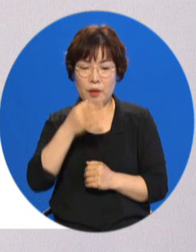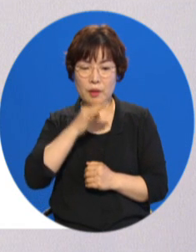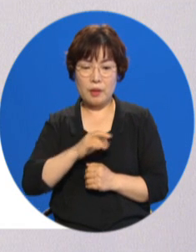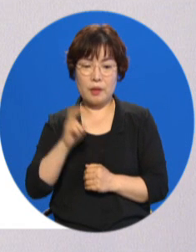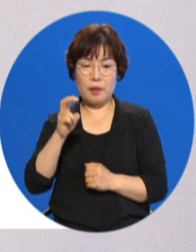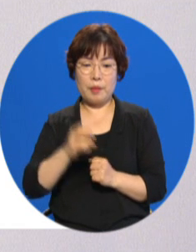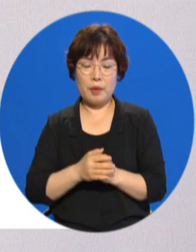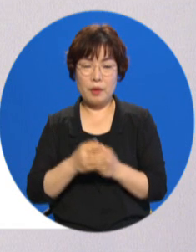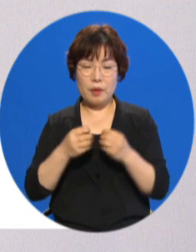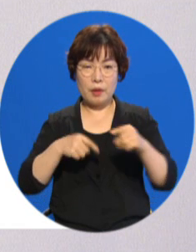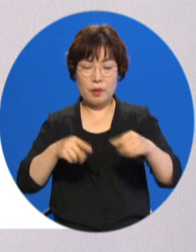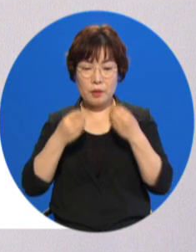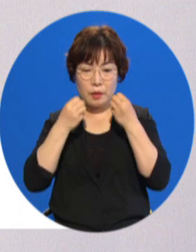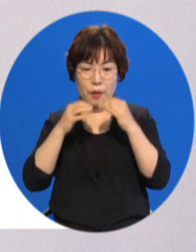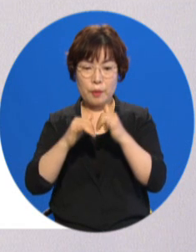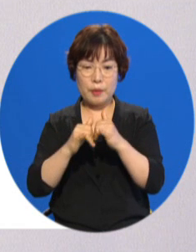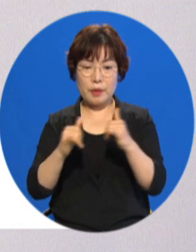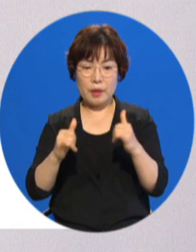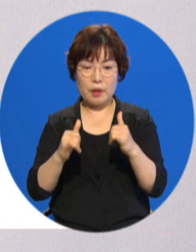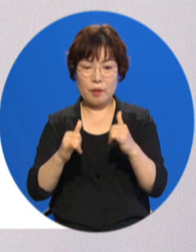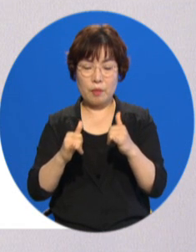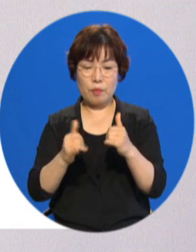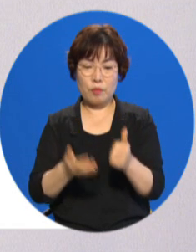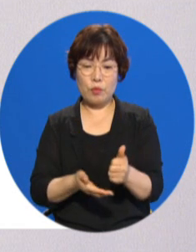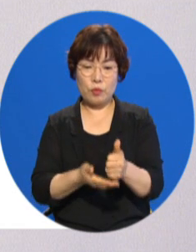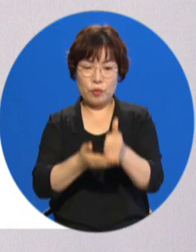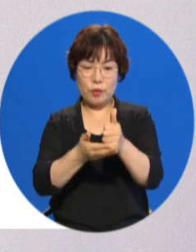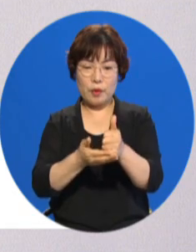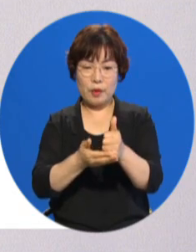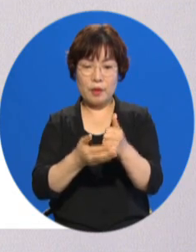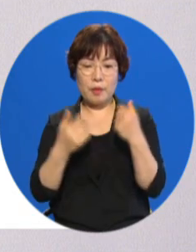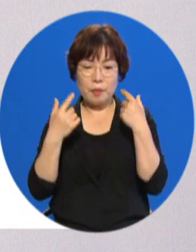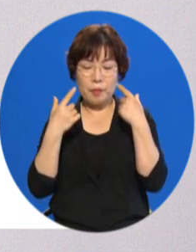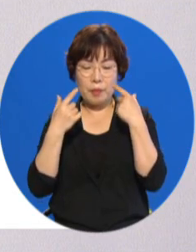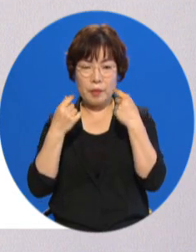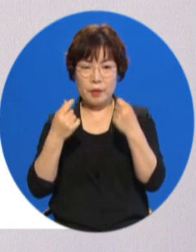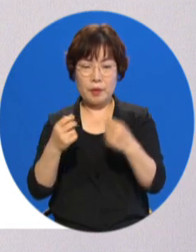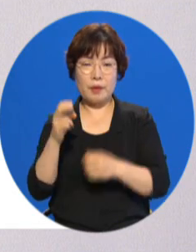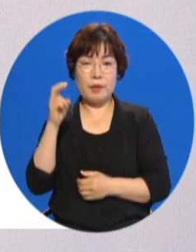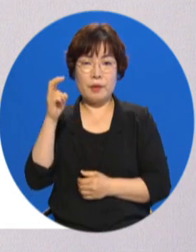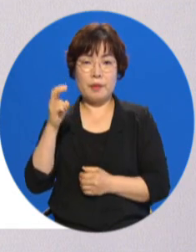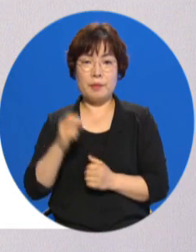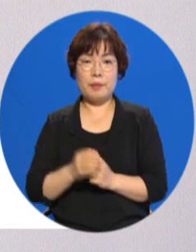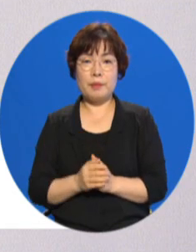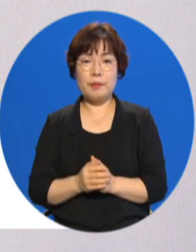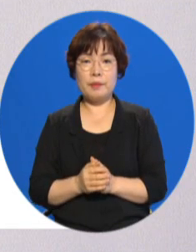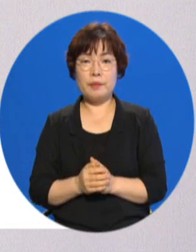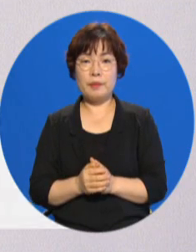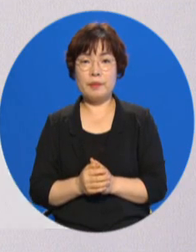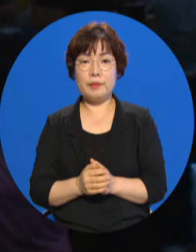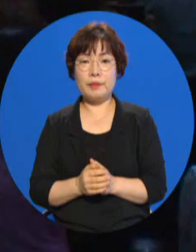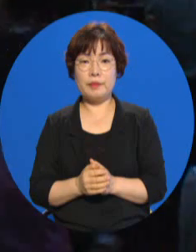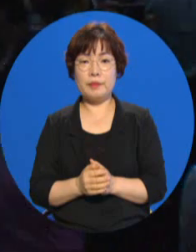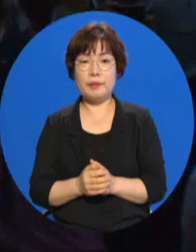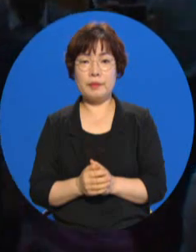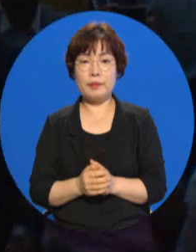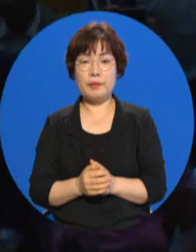아무래도 정치 신인에 대한 우대 사항은 여전하다고 볼 수 있겠습니다.